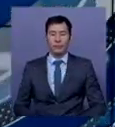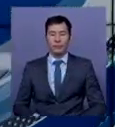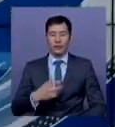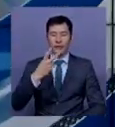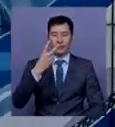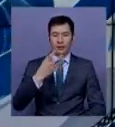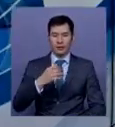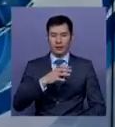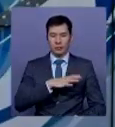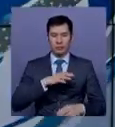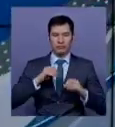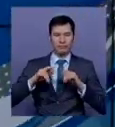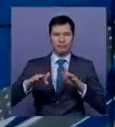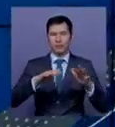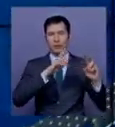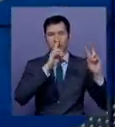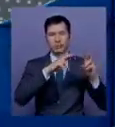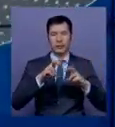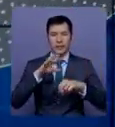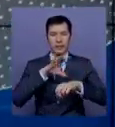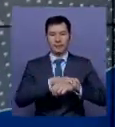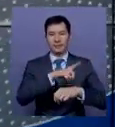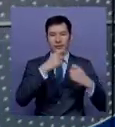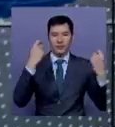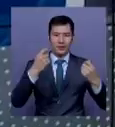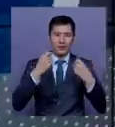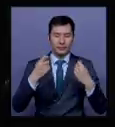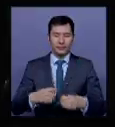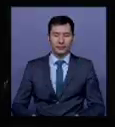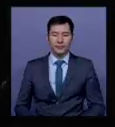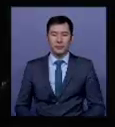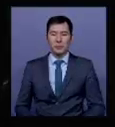бойы жүргізілген рейд жайында әріптесім Мерей Байеттің сюжетінде.